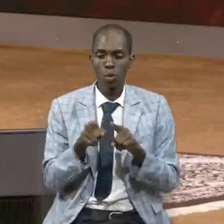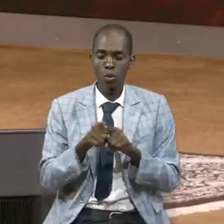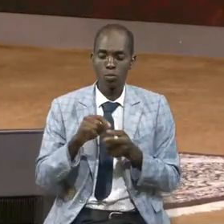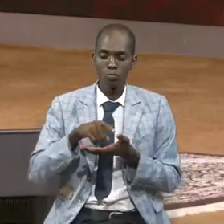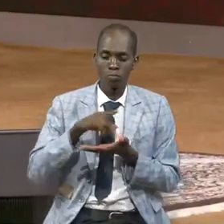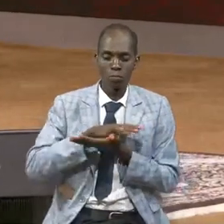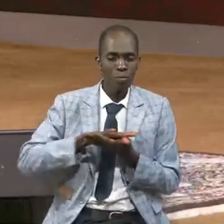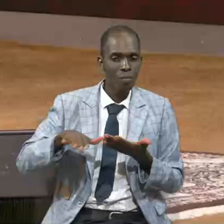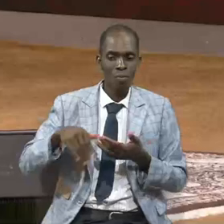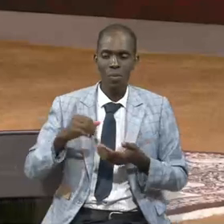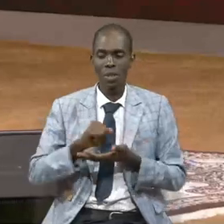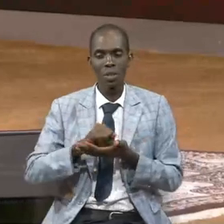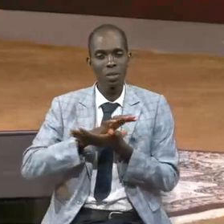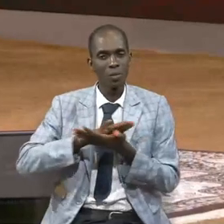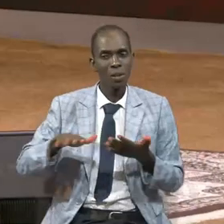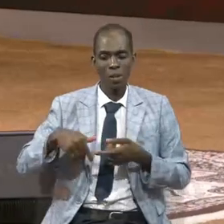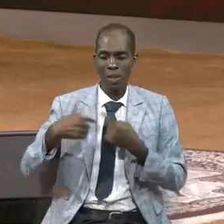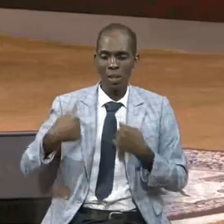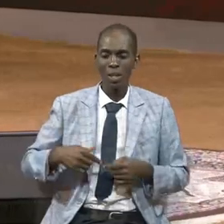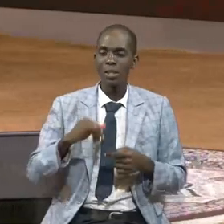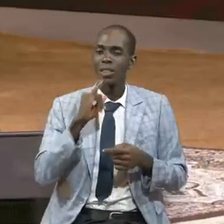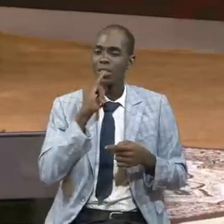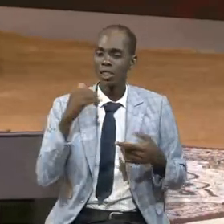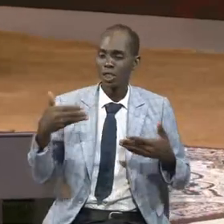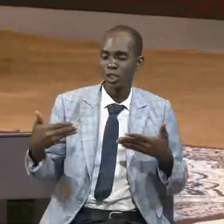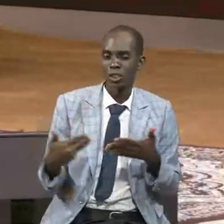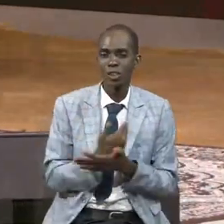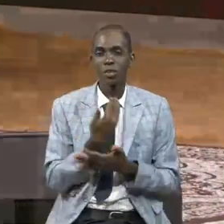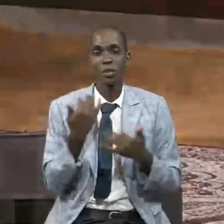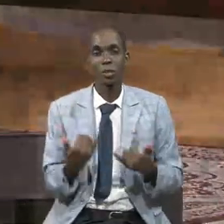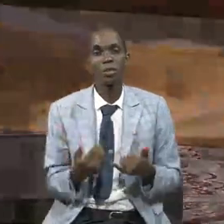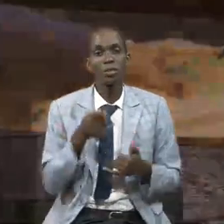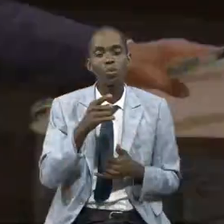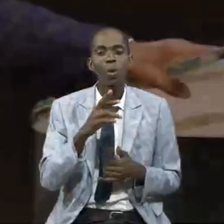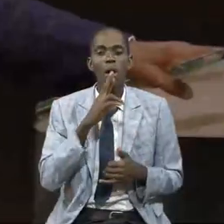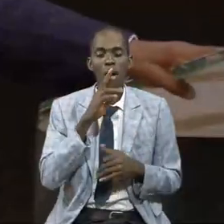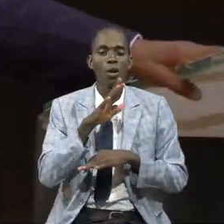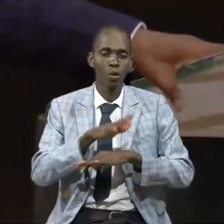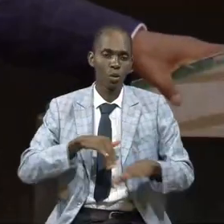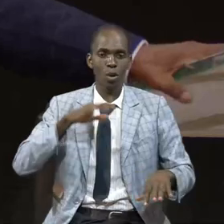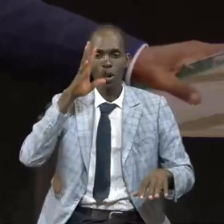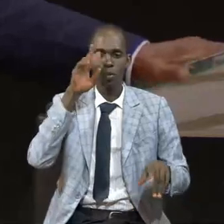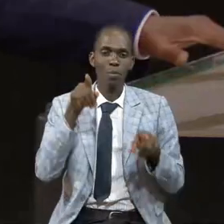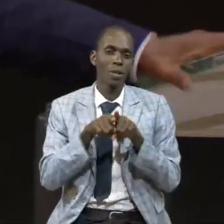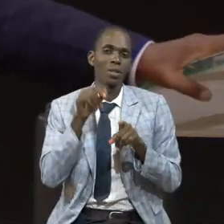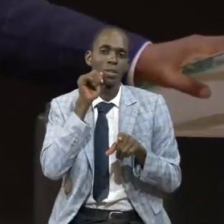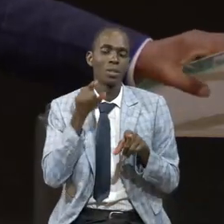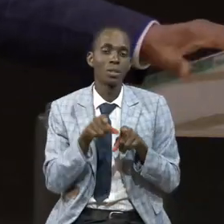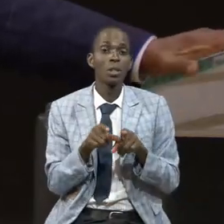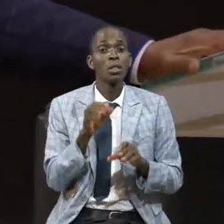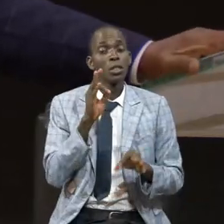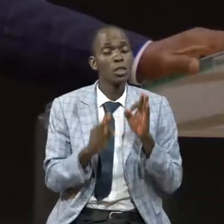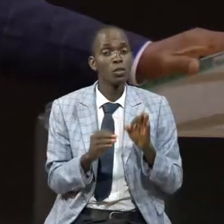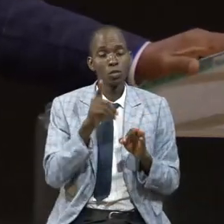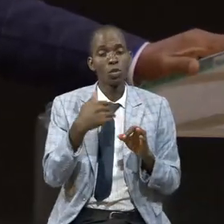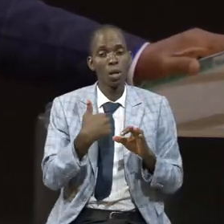ton cœur est lavé, ta vie est renouvelée. Tu es un frère. Peut-être tu es allé au-delà du salut,